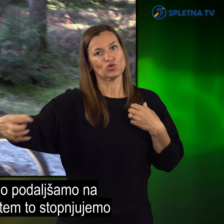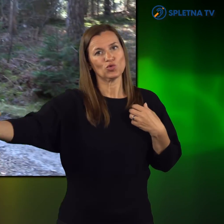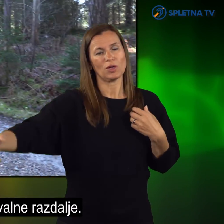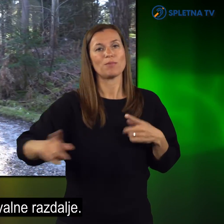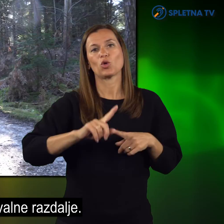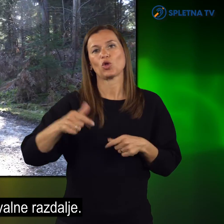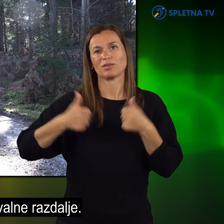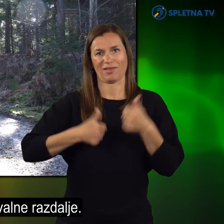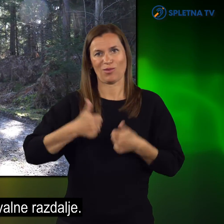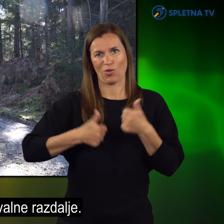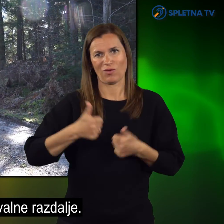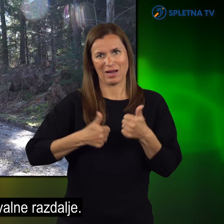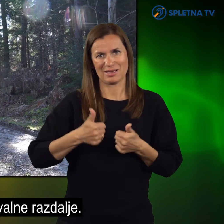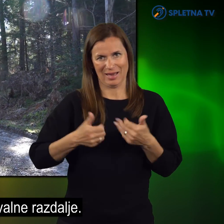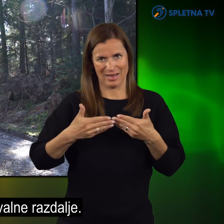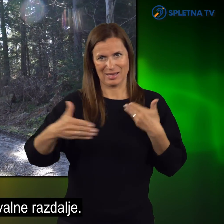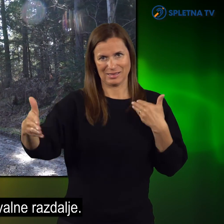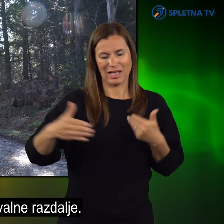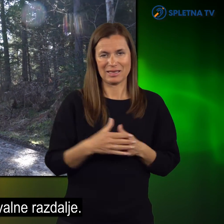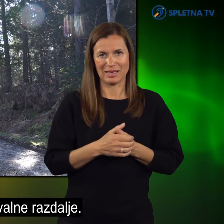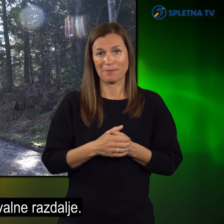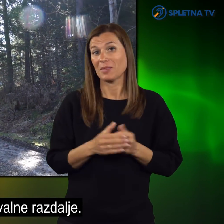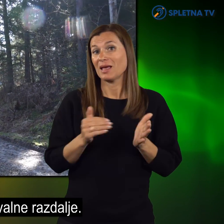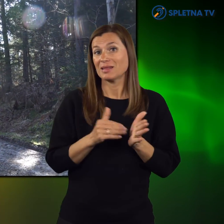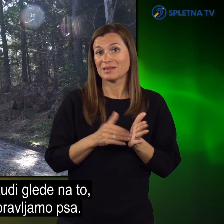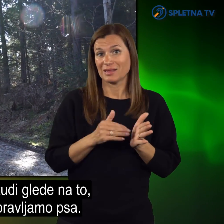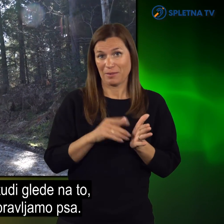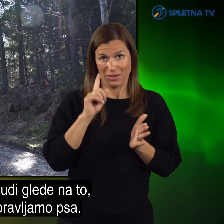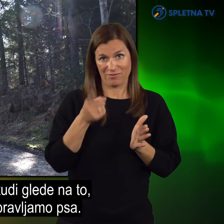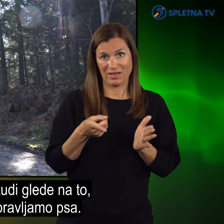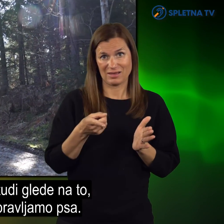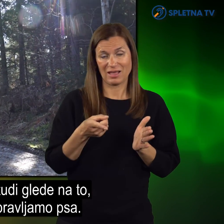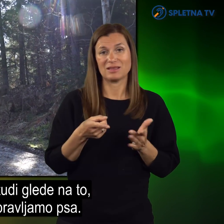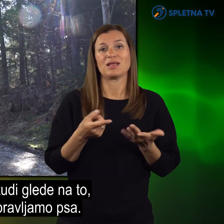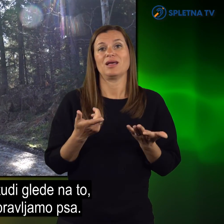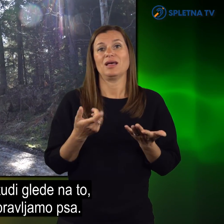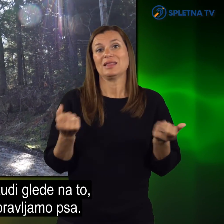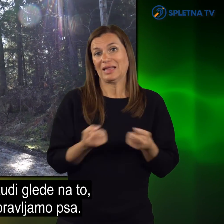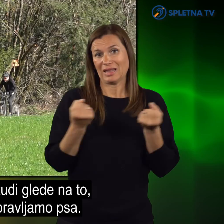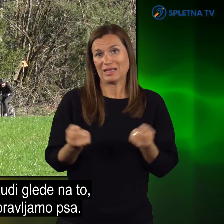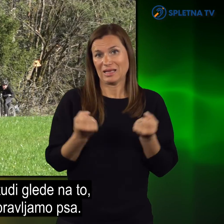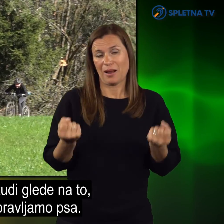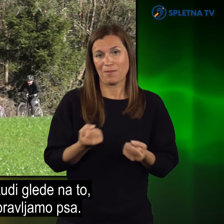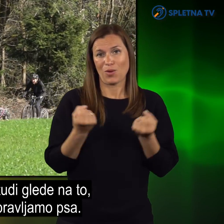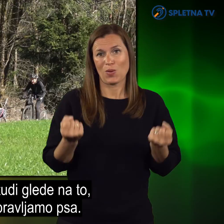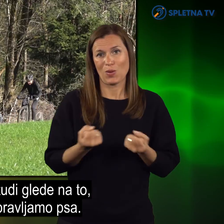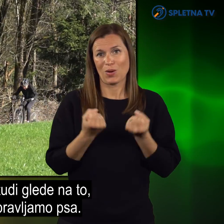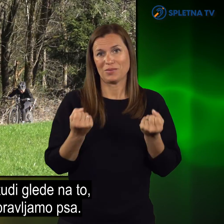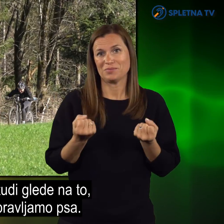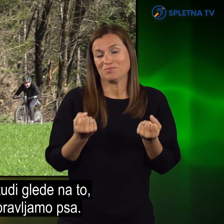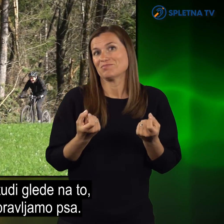stopnjujemo tja do neke tekmovalne razdalje. Zdaj treba je vedeti, tudi pač treniramo glede na